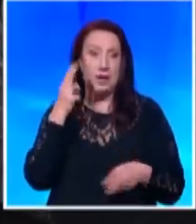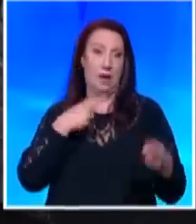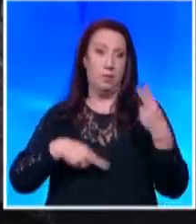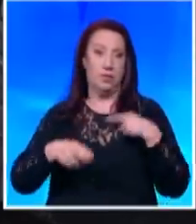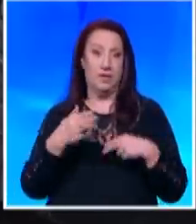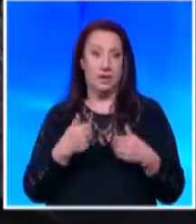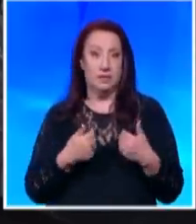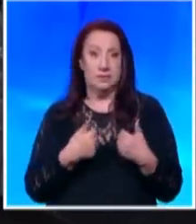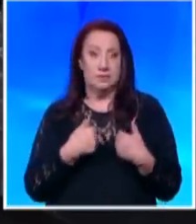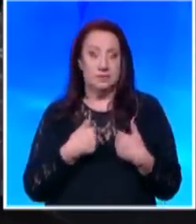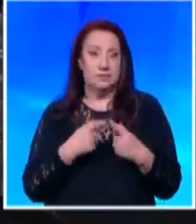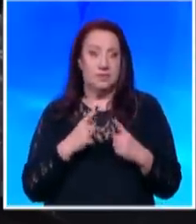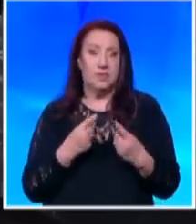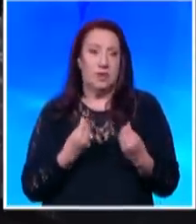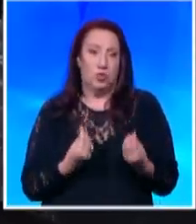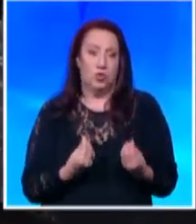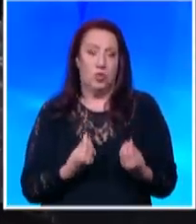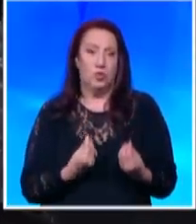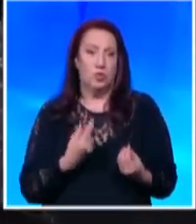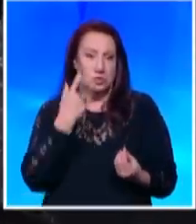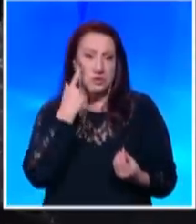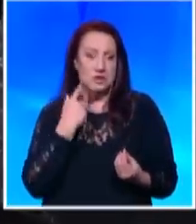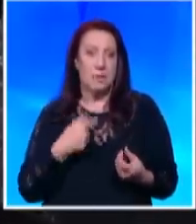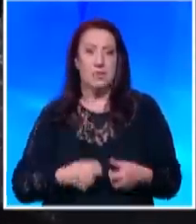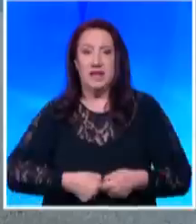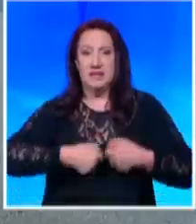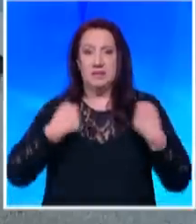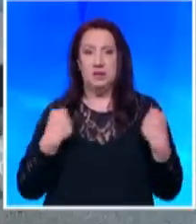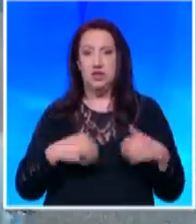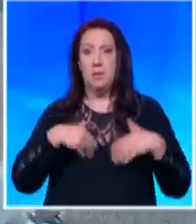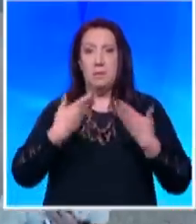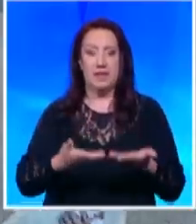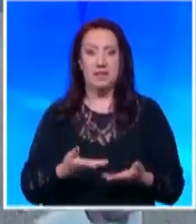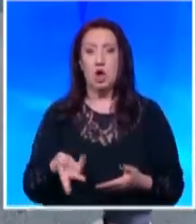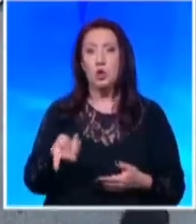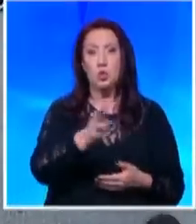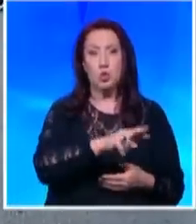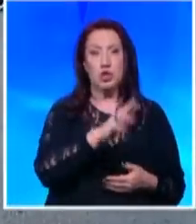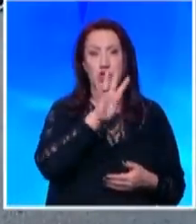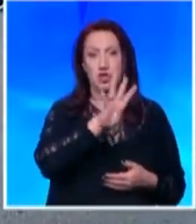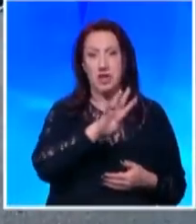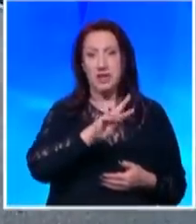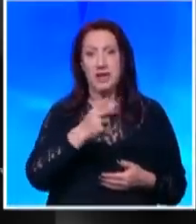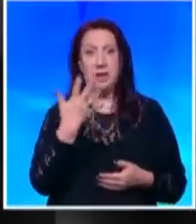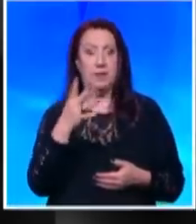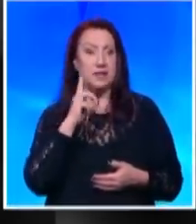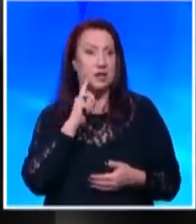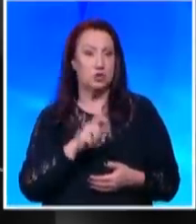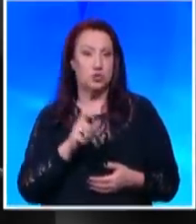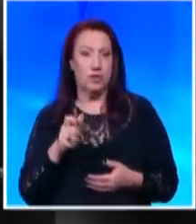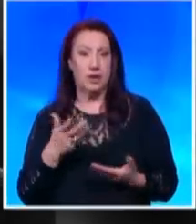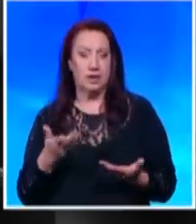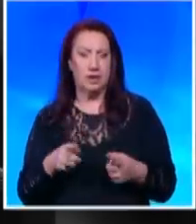ми било много неудобно и унизително да се събличам пред други 4-5 човека. Масирани акции от този тип са съмнителни, каза в